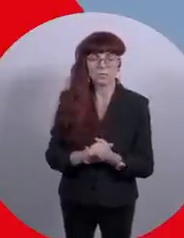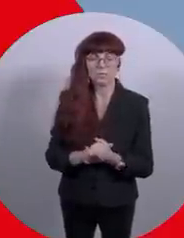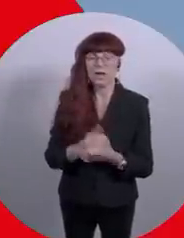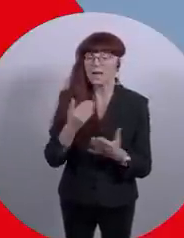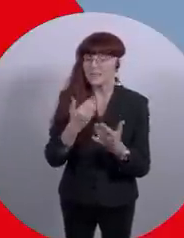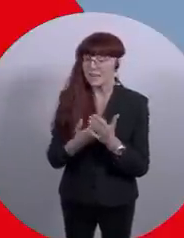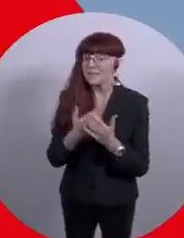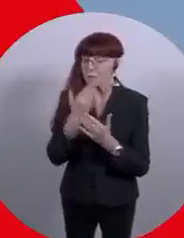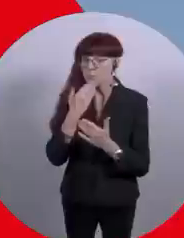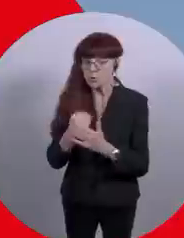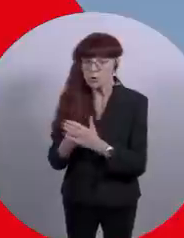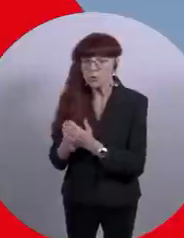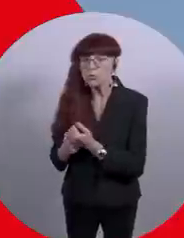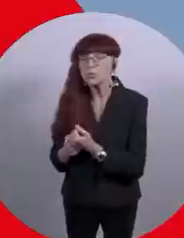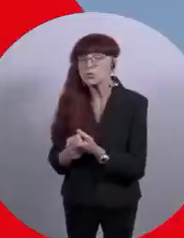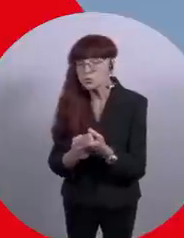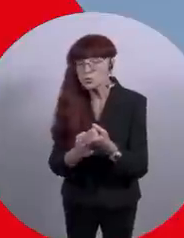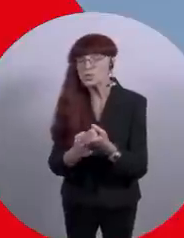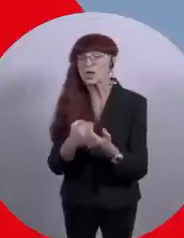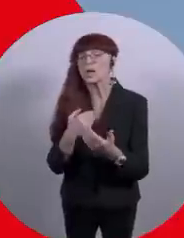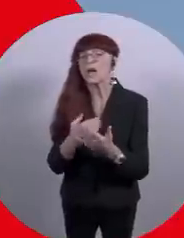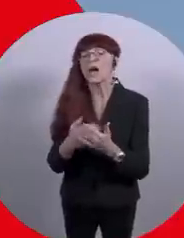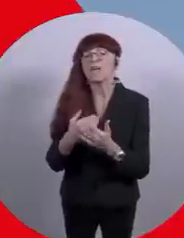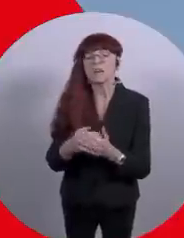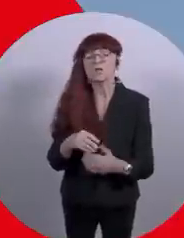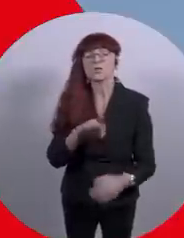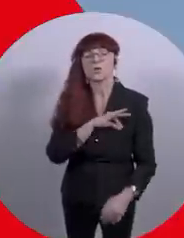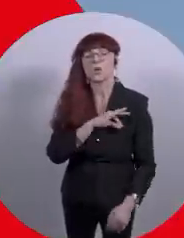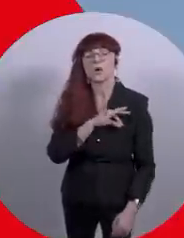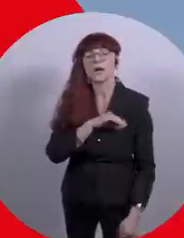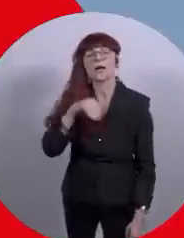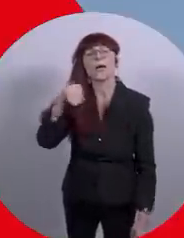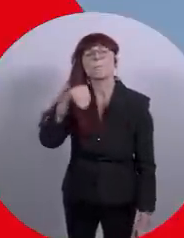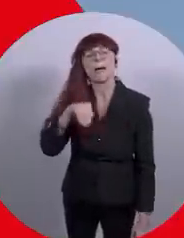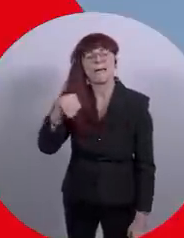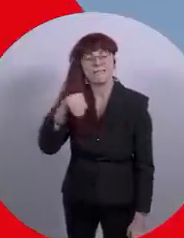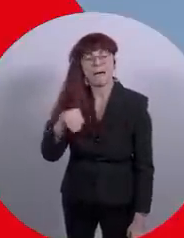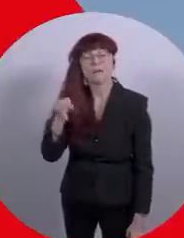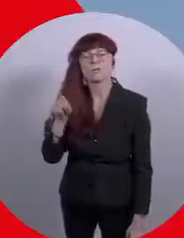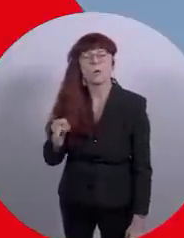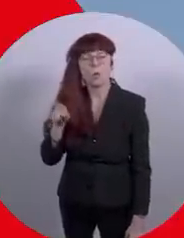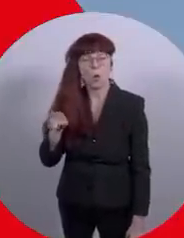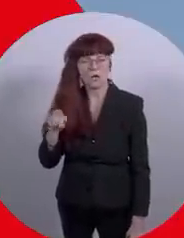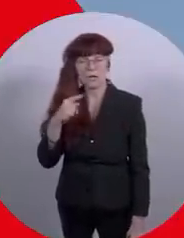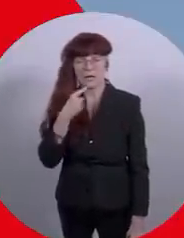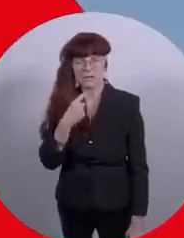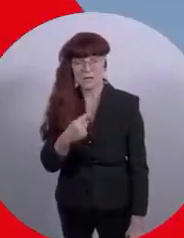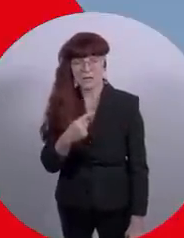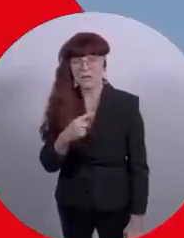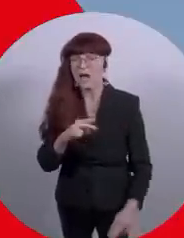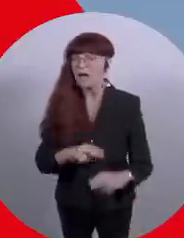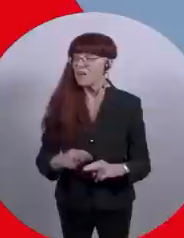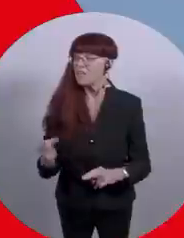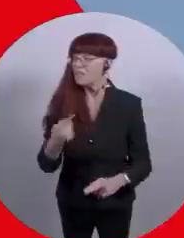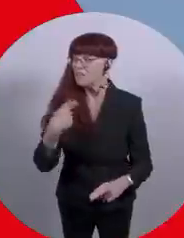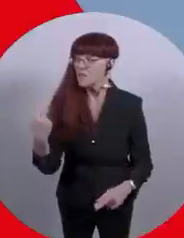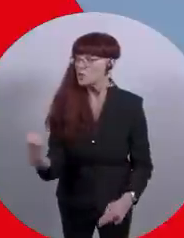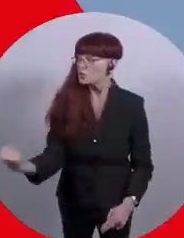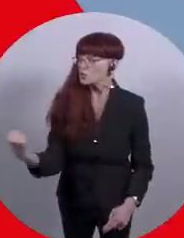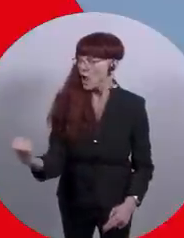diese unterstützen was der Kollege Mailand gesagt hat wenn man stark werden müssen